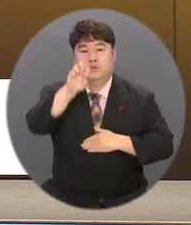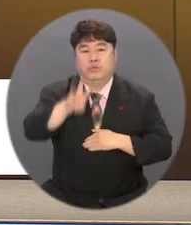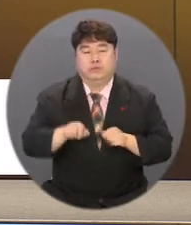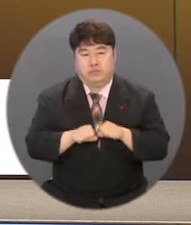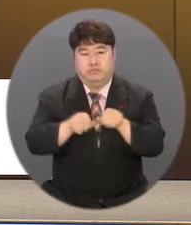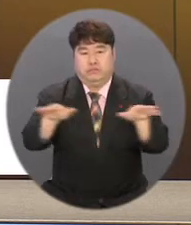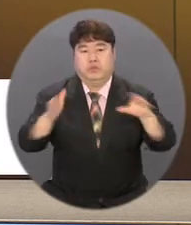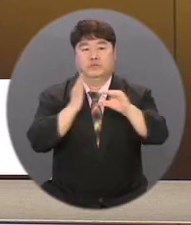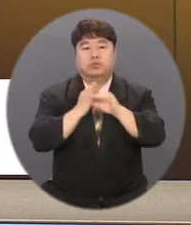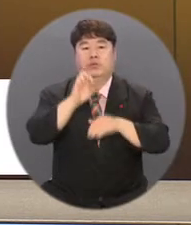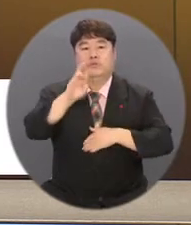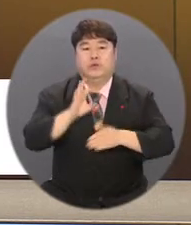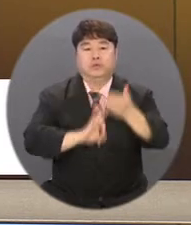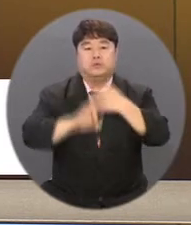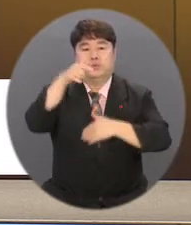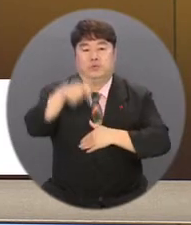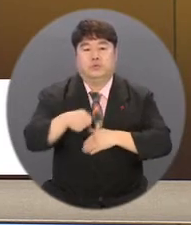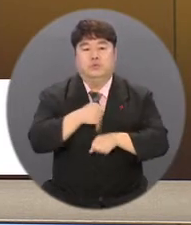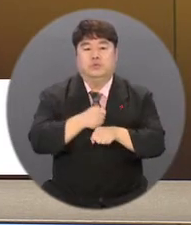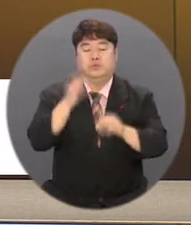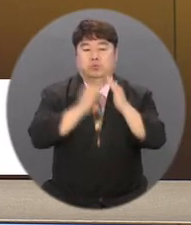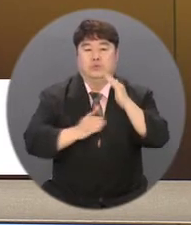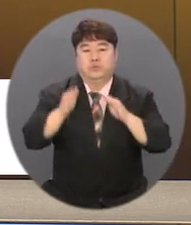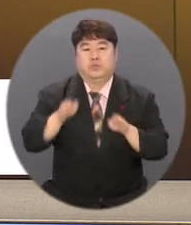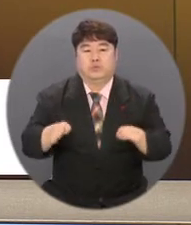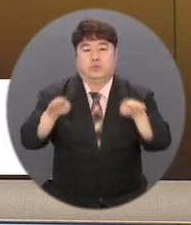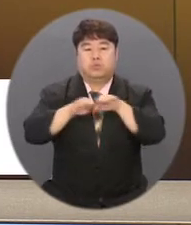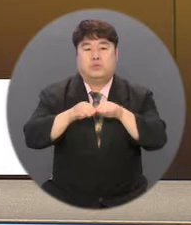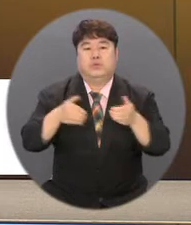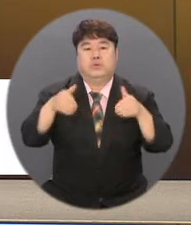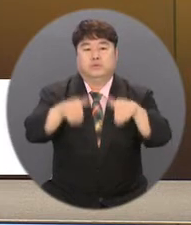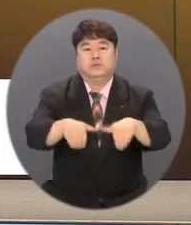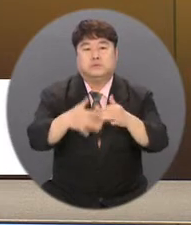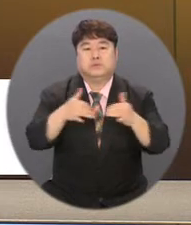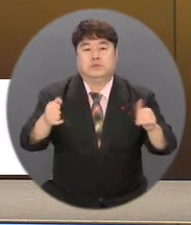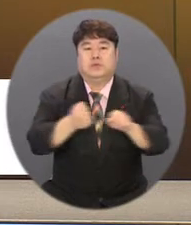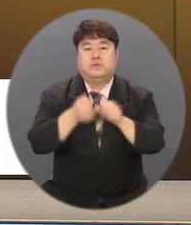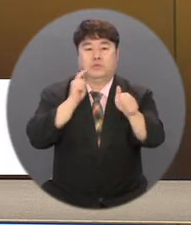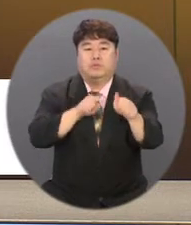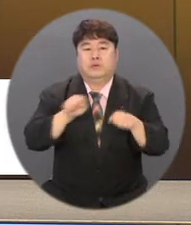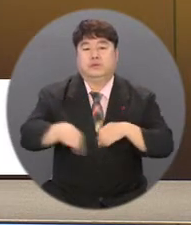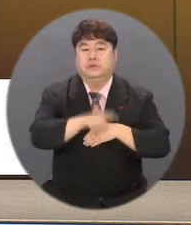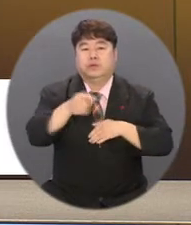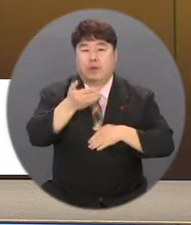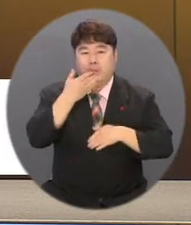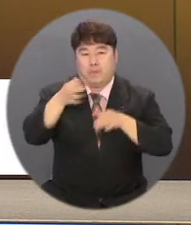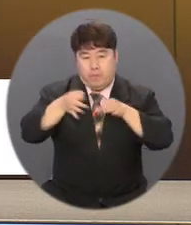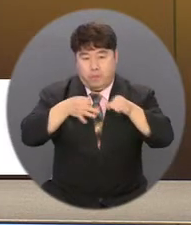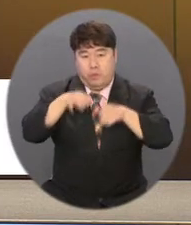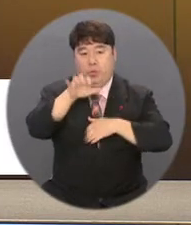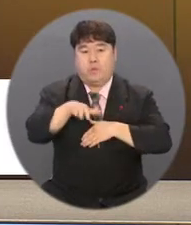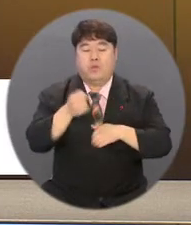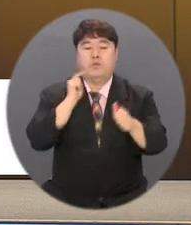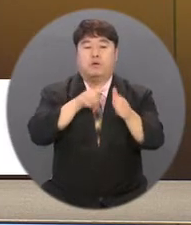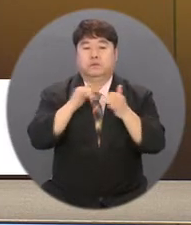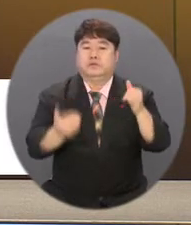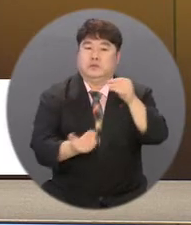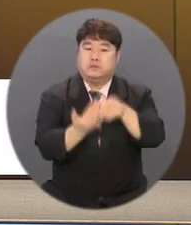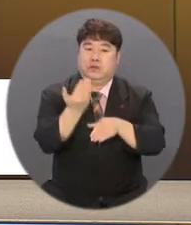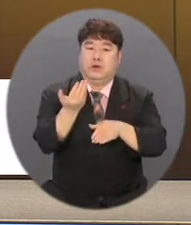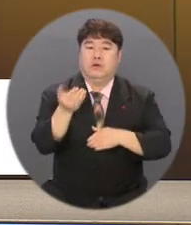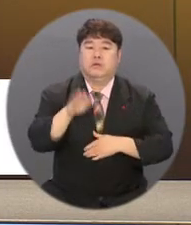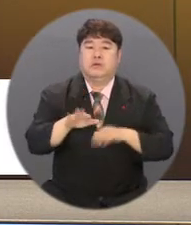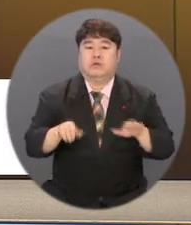퍼지고 있습니다. 광주 동구에 있는 공공기관 직원들이 확진됐고, 이들이 이용한 식당에서도 확진자가